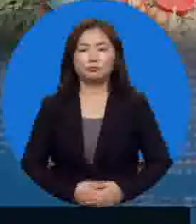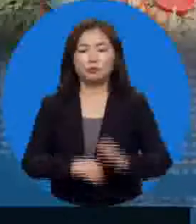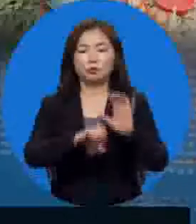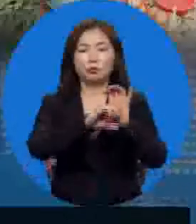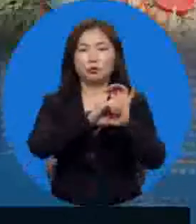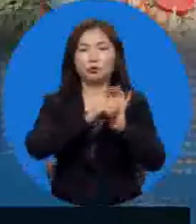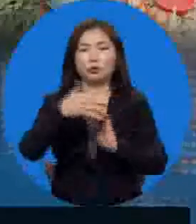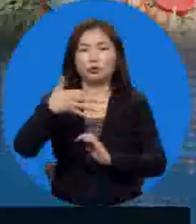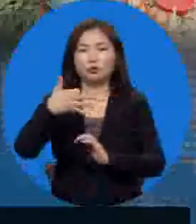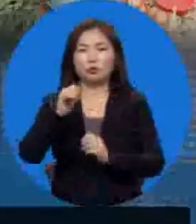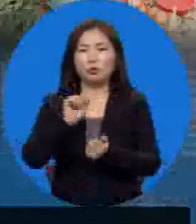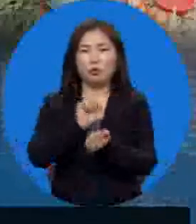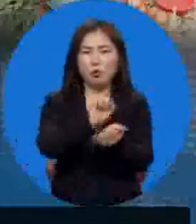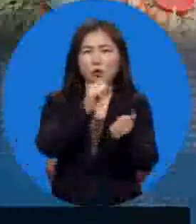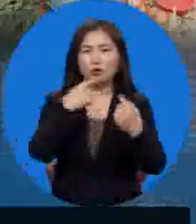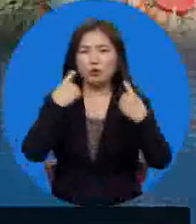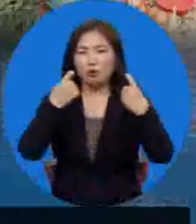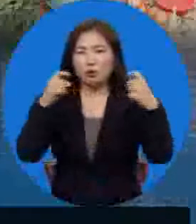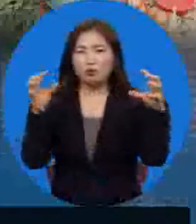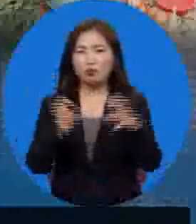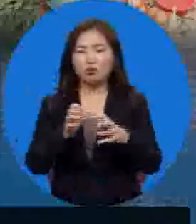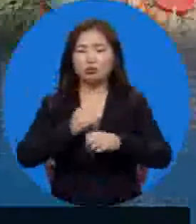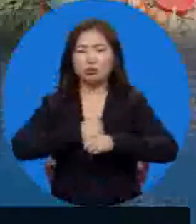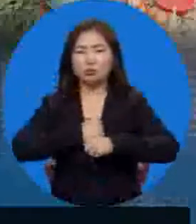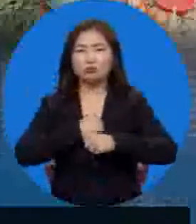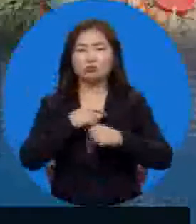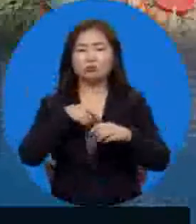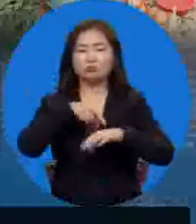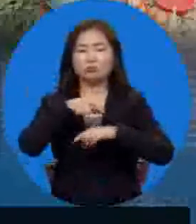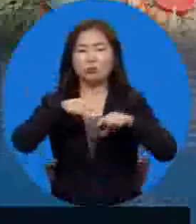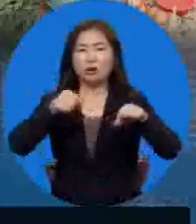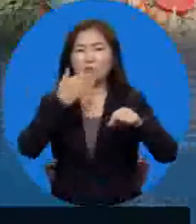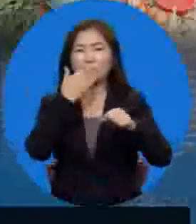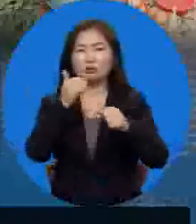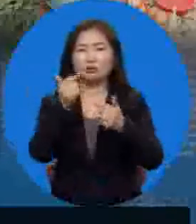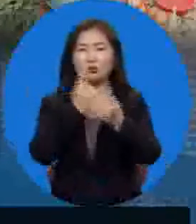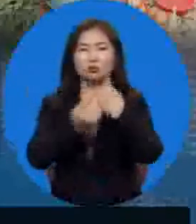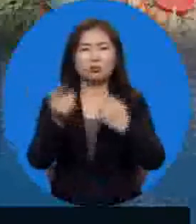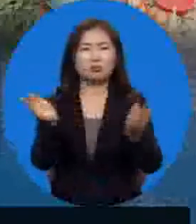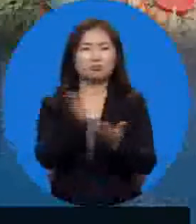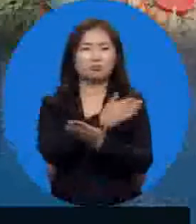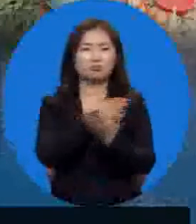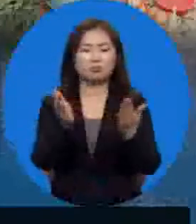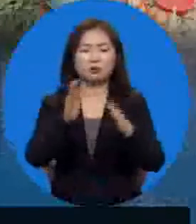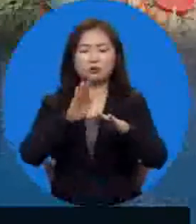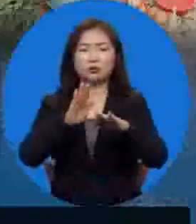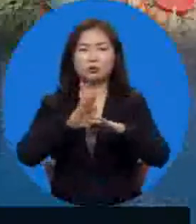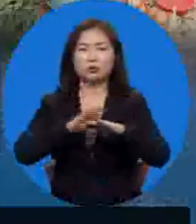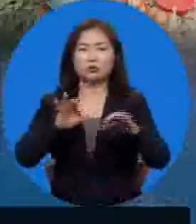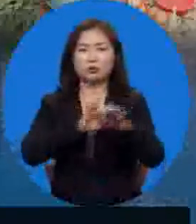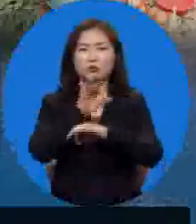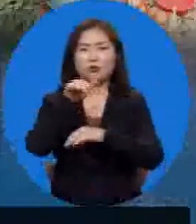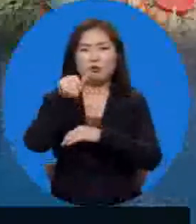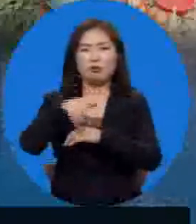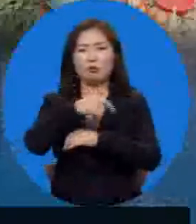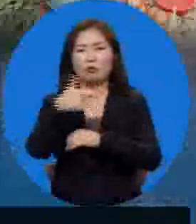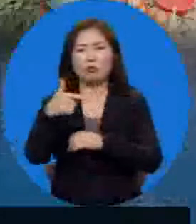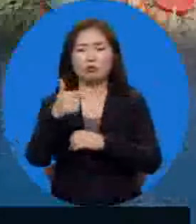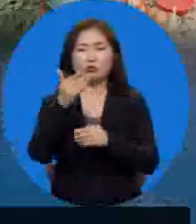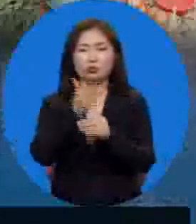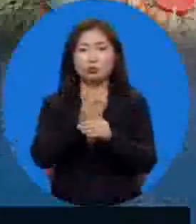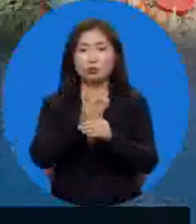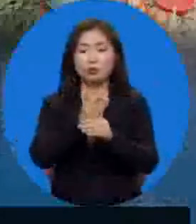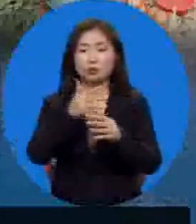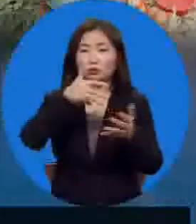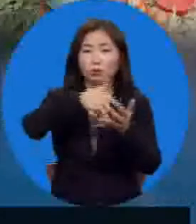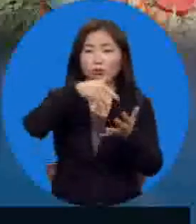코로나 1구 여파로 여행과 모임을 자제하고 식당에는 손님이 뚝 끊기면서 지역 경제도 어려움이 많습니다